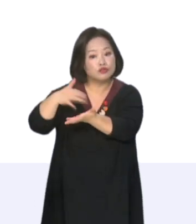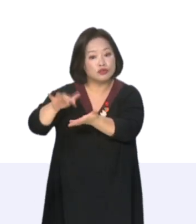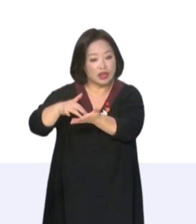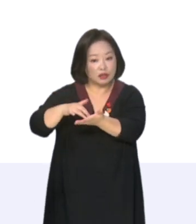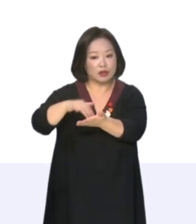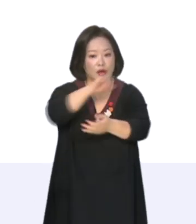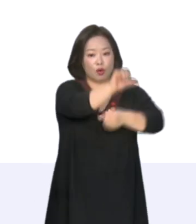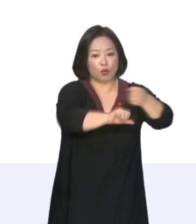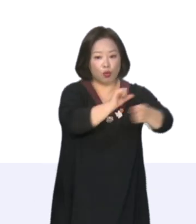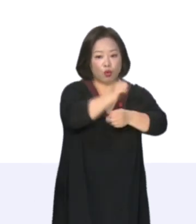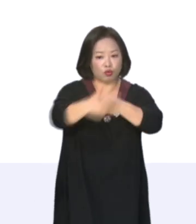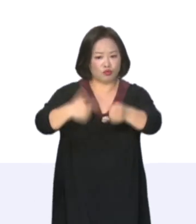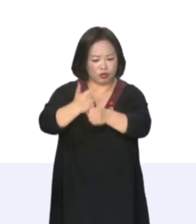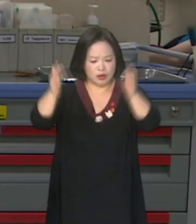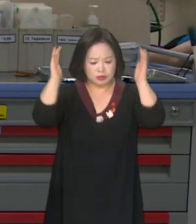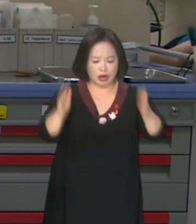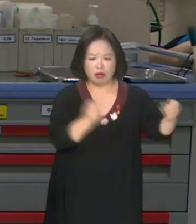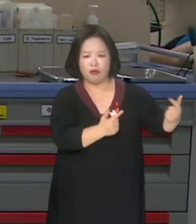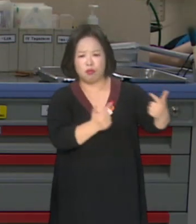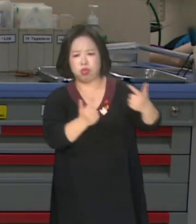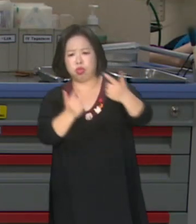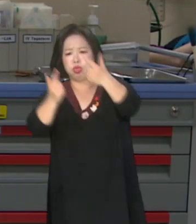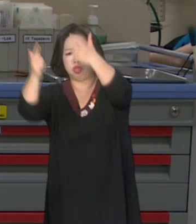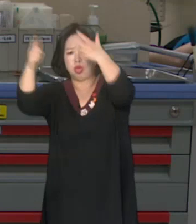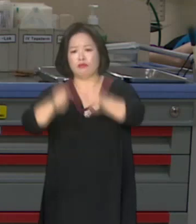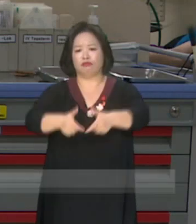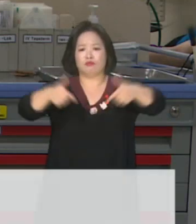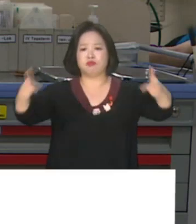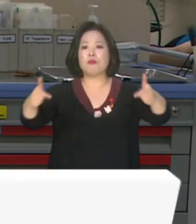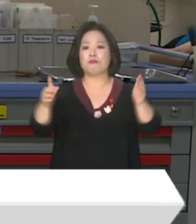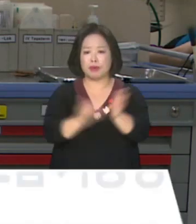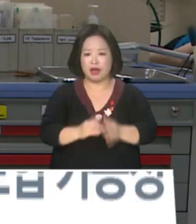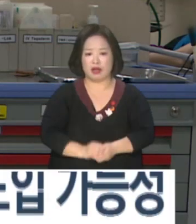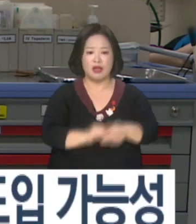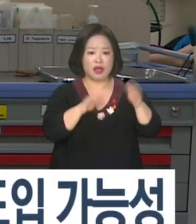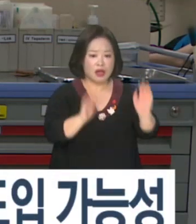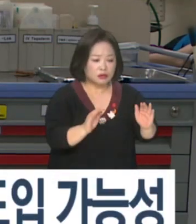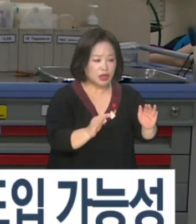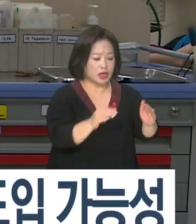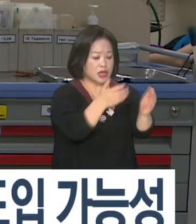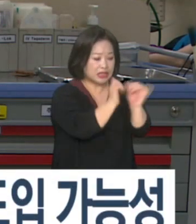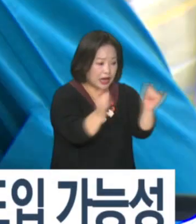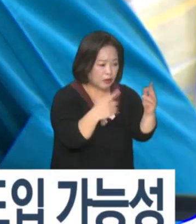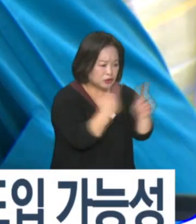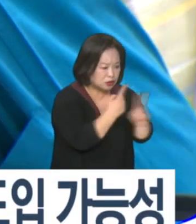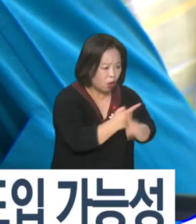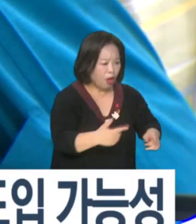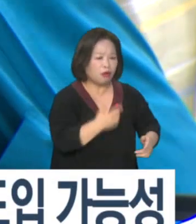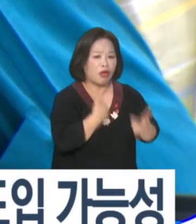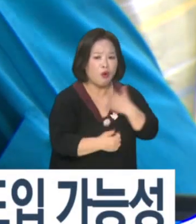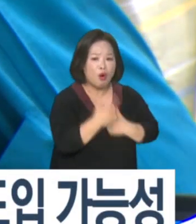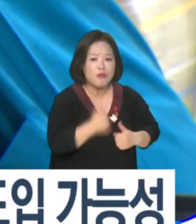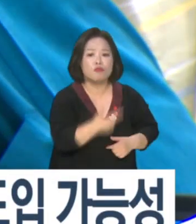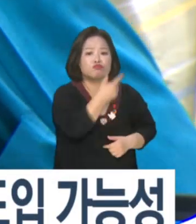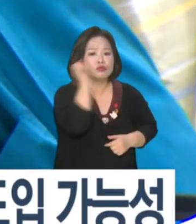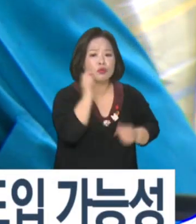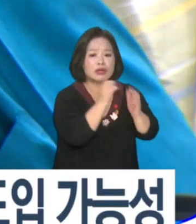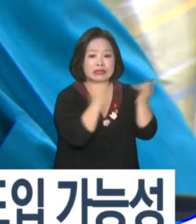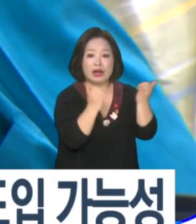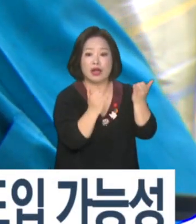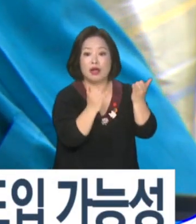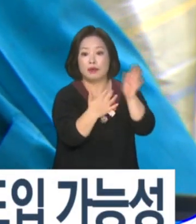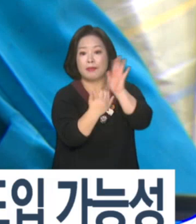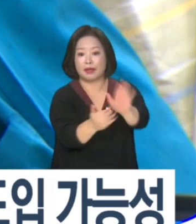6년 사이 두배 가까이 들었습니다 충분한 임상 경험이 없는 의사가 진료에 나서는 상황을 막을 수 있는데